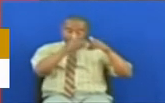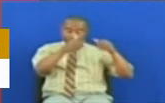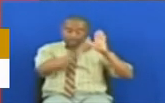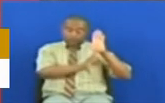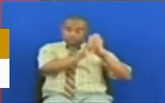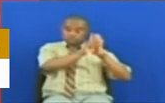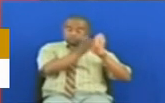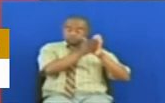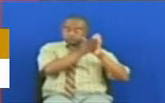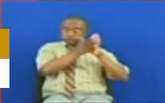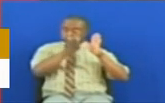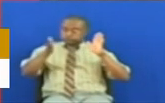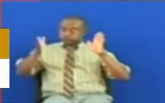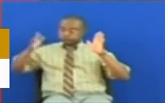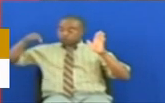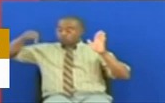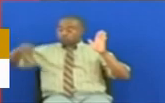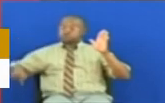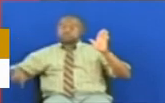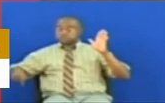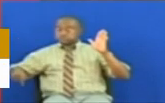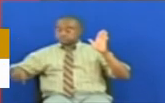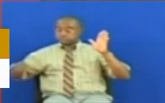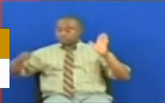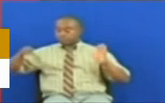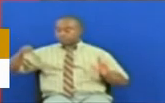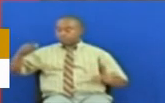mpaka wa kusini kule Msimbati Mtwara,